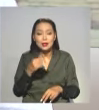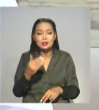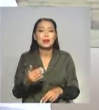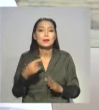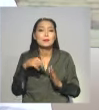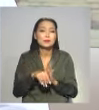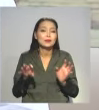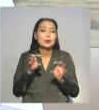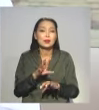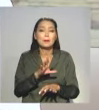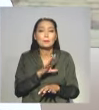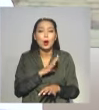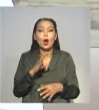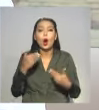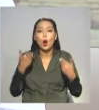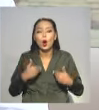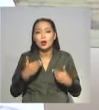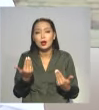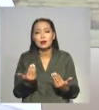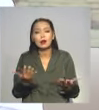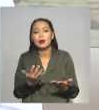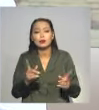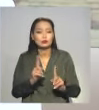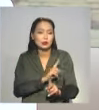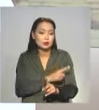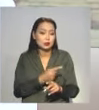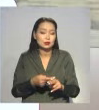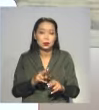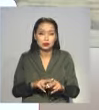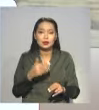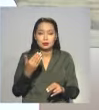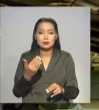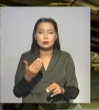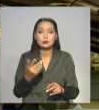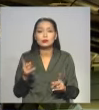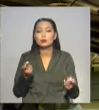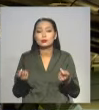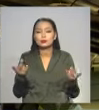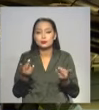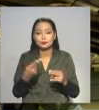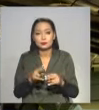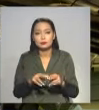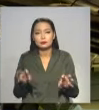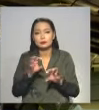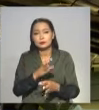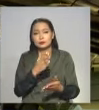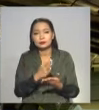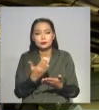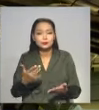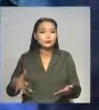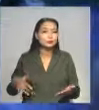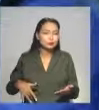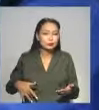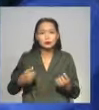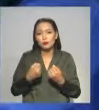органның өміршеңдігіне қарайды. Яғни өміршеңдігі соған бағана гистосовместимостьке байланысты. Ел медицинасының әлеуеті бүйрек,